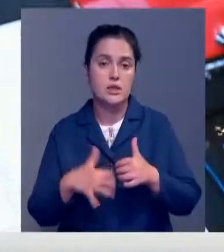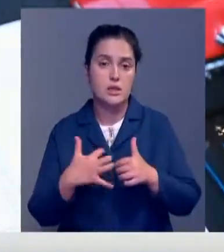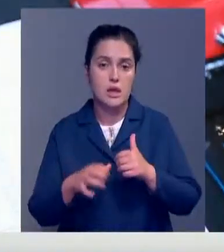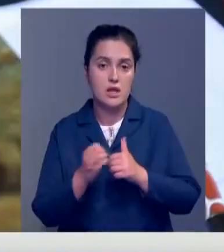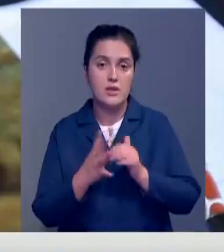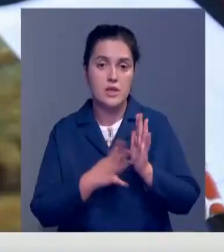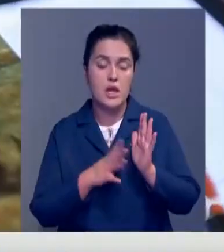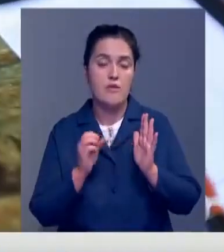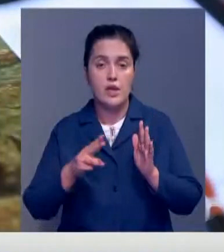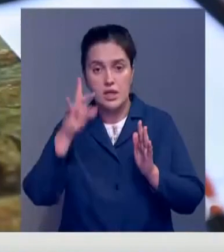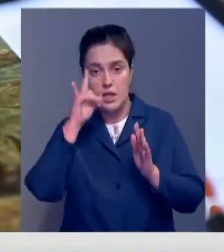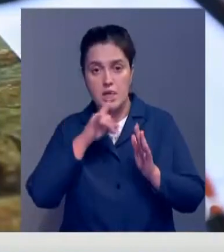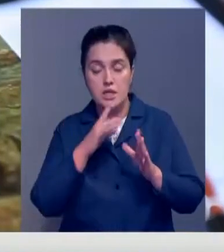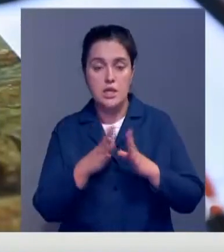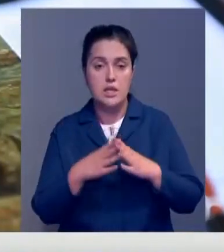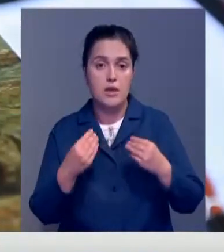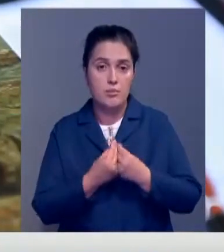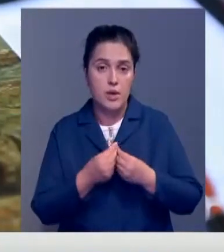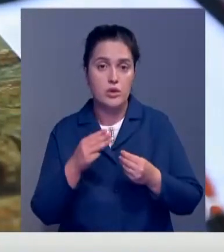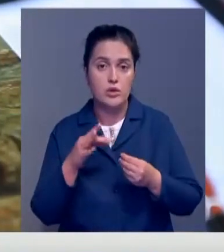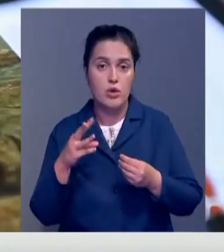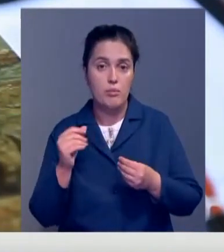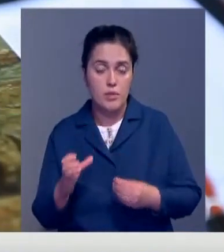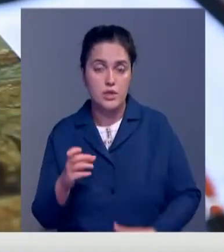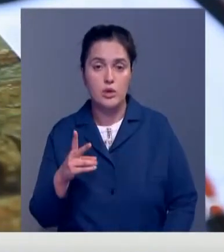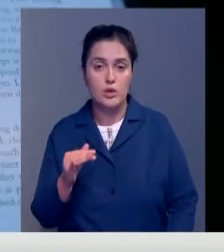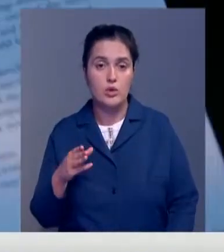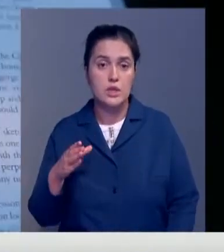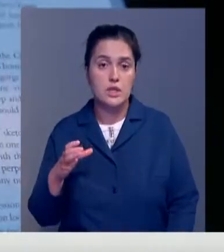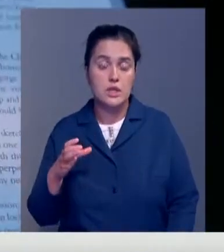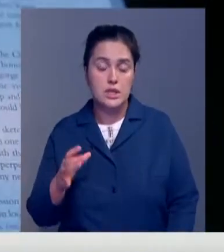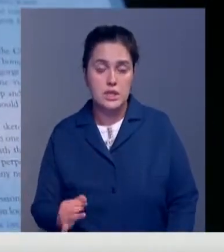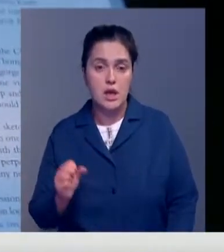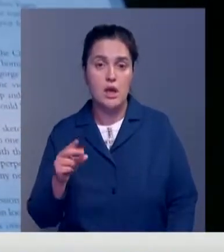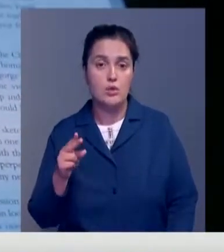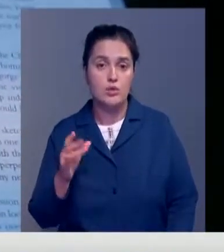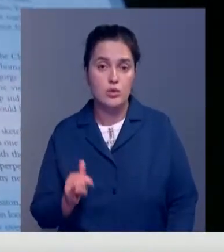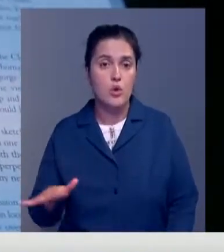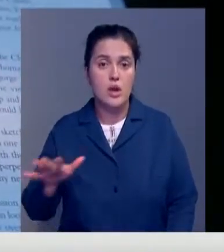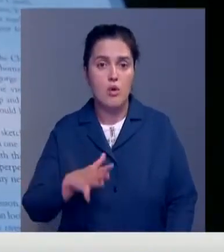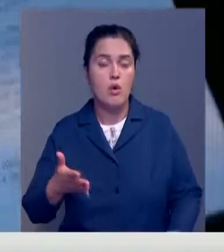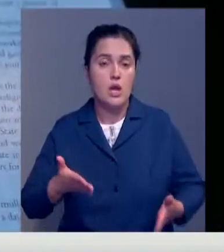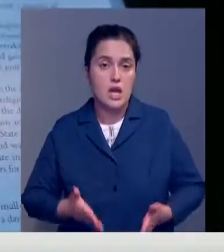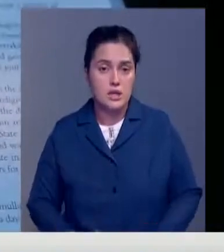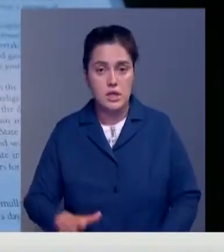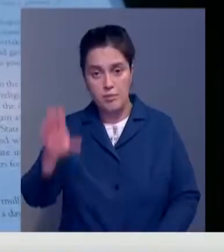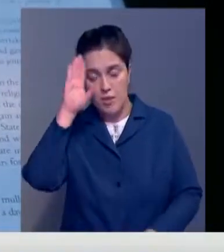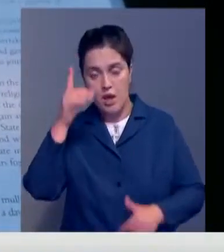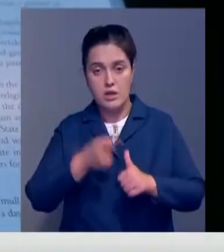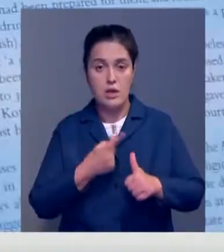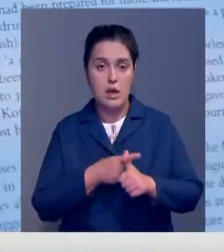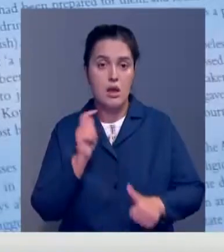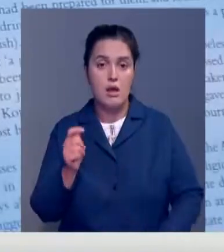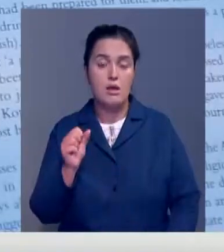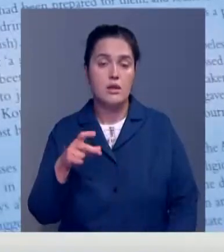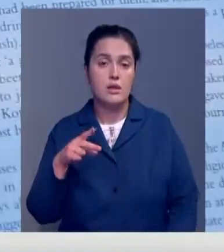Томасе Аткинсоне. В семье Томаса и Люси во время путешествий у родника Тамшублах в Аксузском районе родился мальчик, которого назвали Алатау